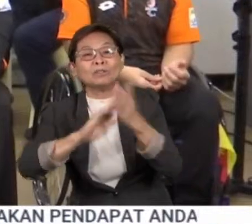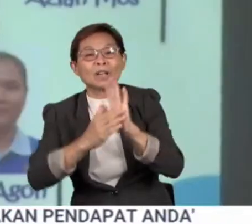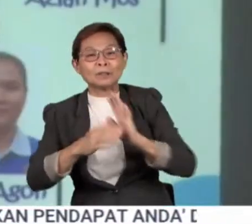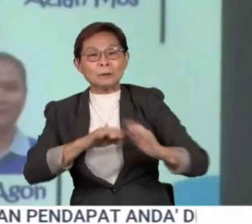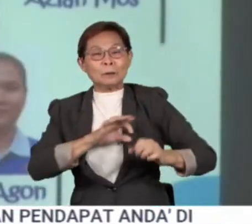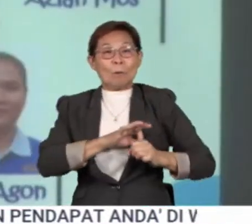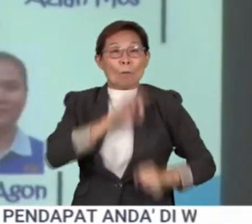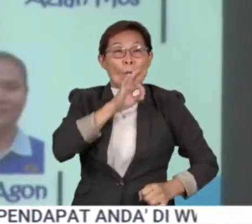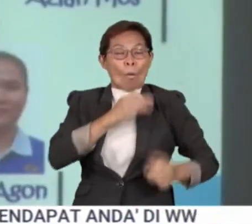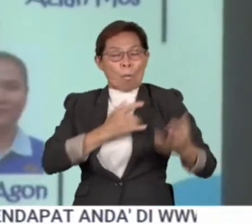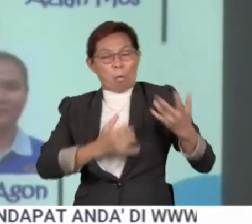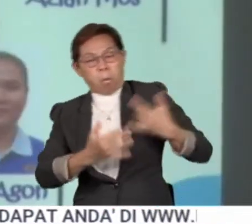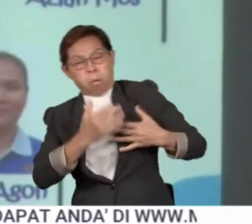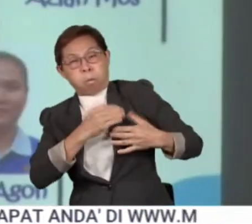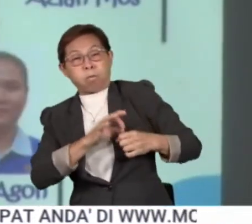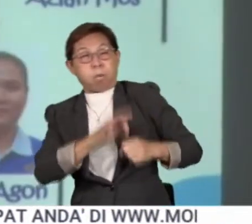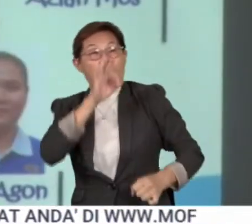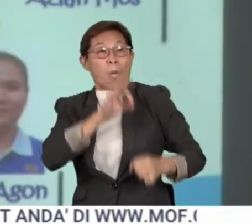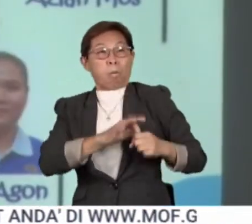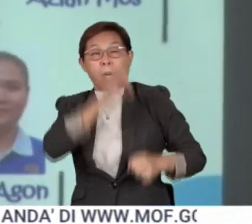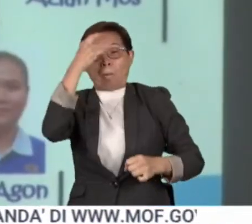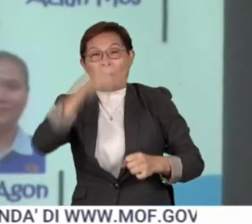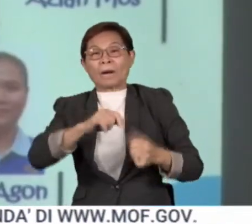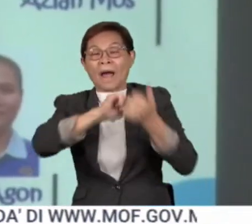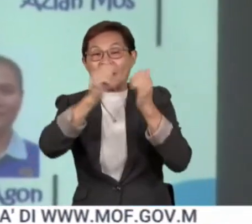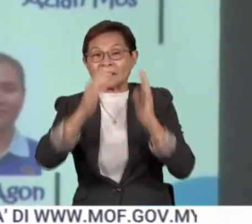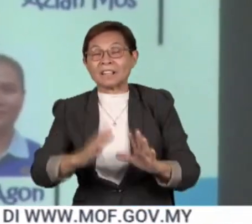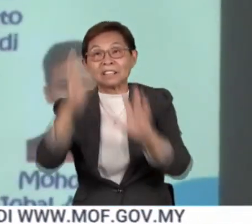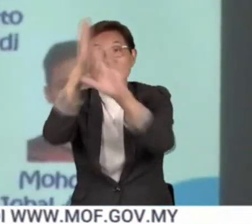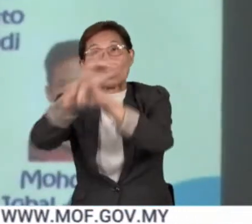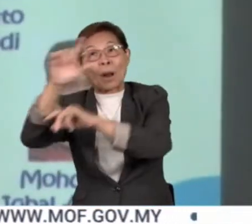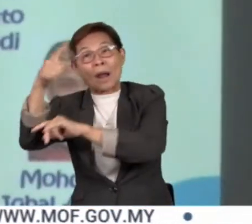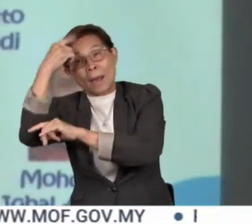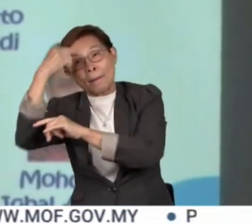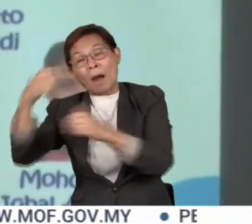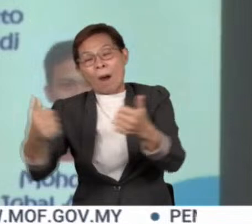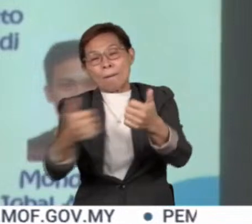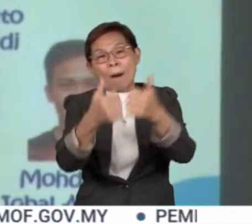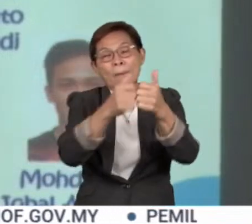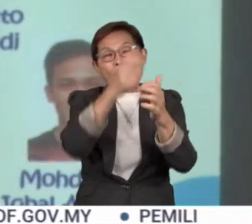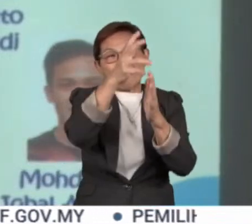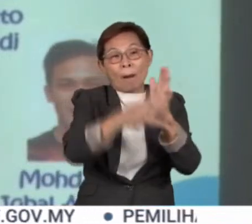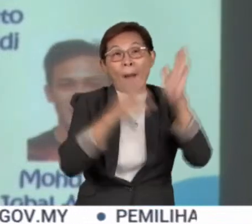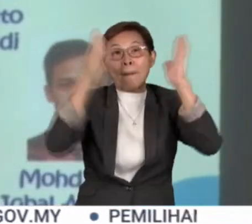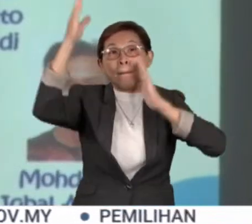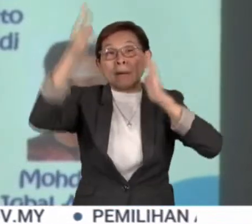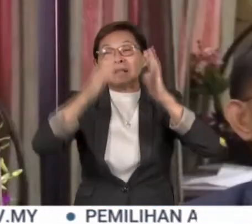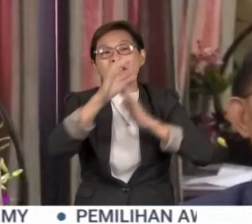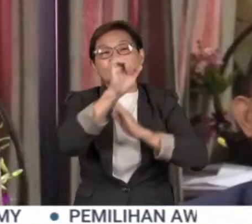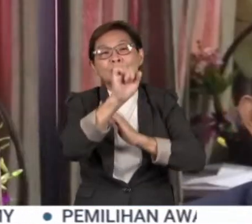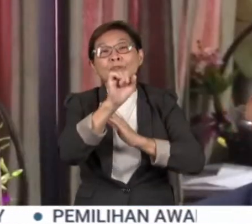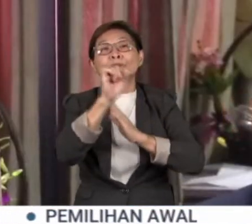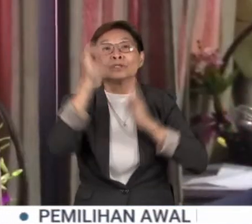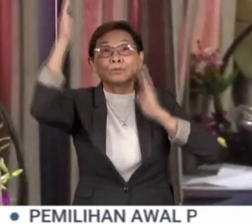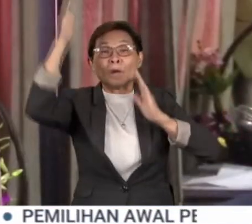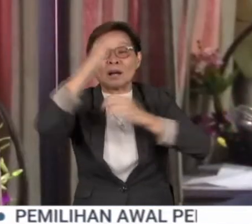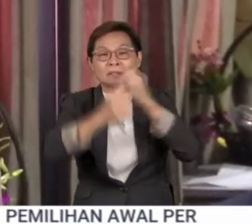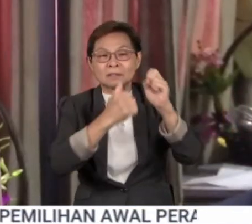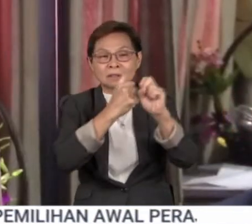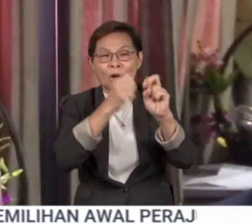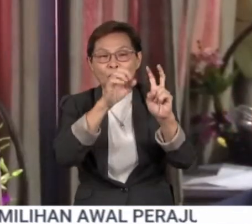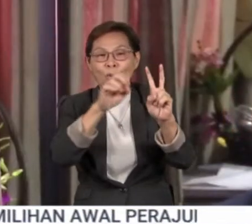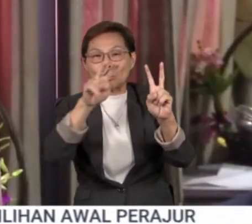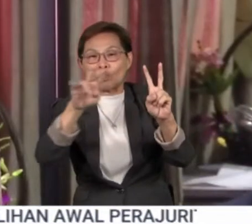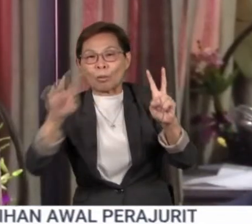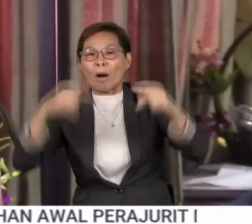pembakar semangat kepada atlet para Sarawak yang lain, khususnya pada kejohanan para sukan Malaysia Sukma tahun depan. Beliau berucap pada